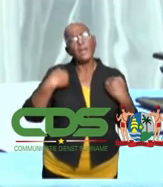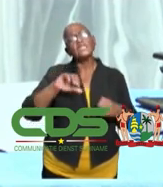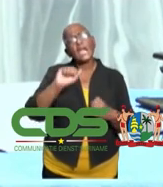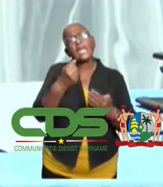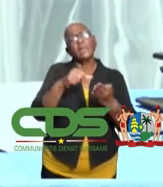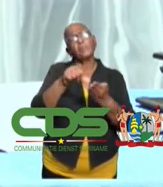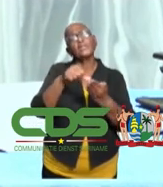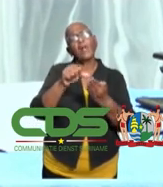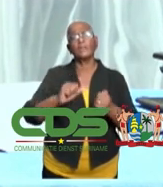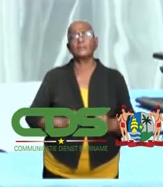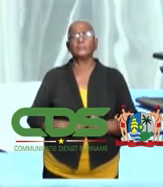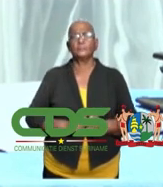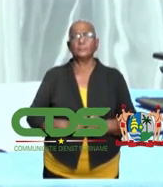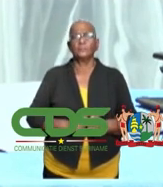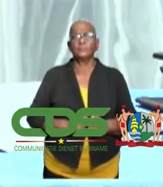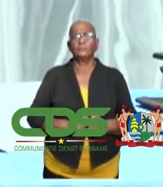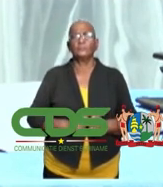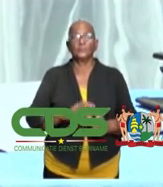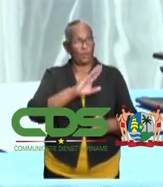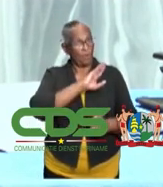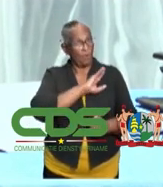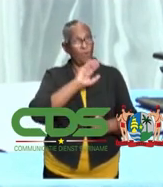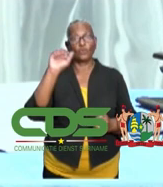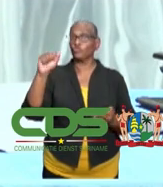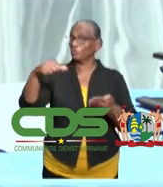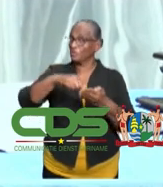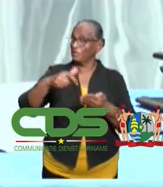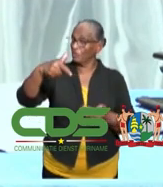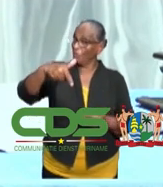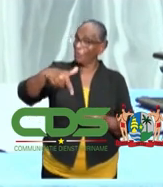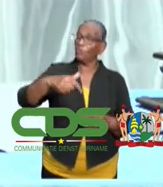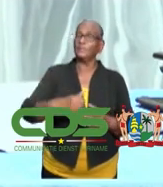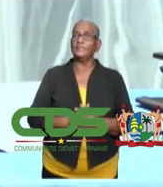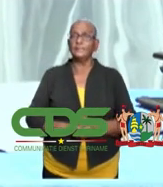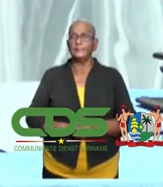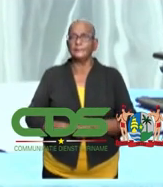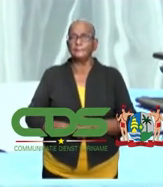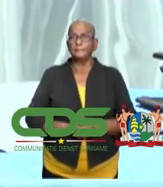door ook hier met subsidie te komen naar de brandstofprijs toe.